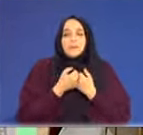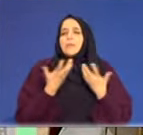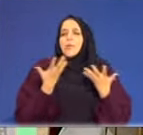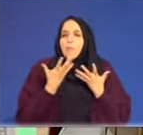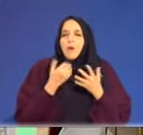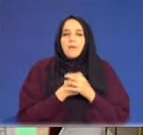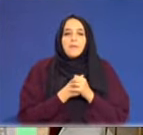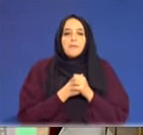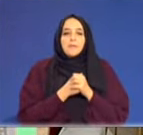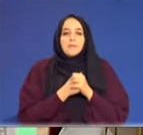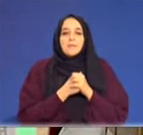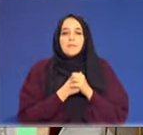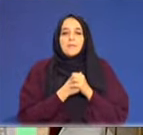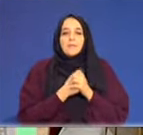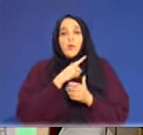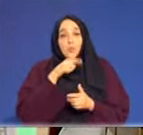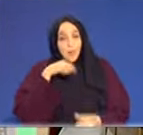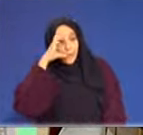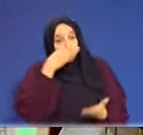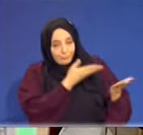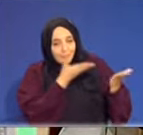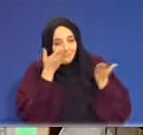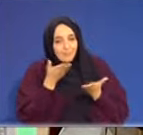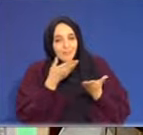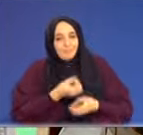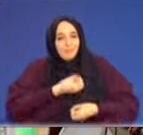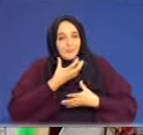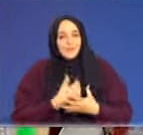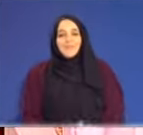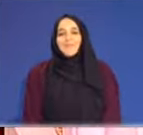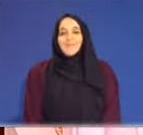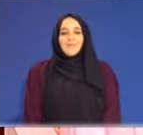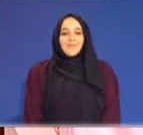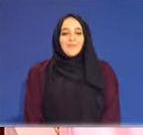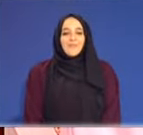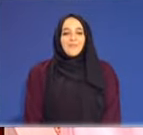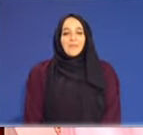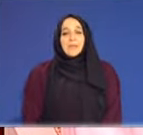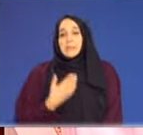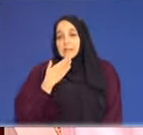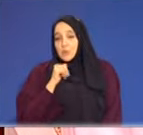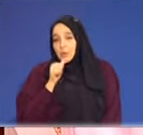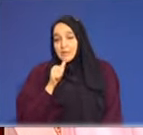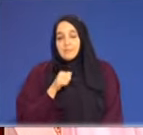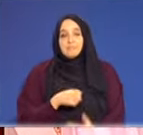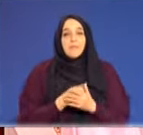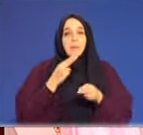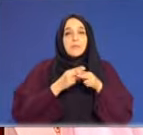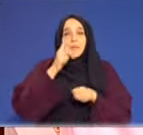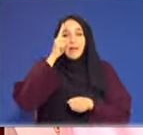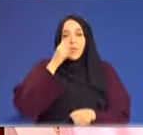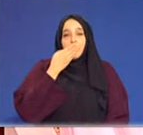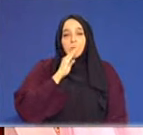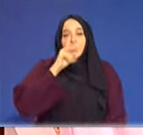قناة القرآن الكريم نحن نستمع إليك، تفضل دكتور سعيد. لك الفضل نجات، بارك الله فيك. بسم الله والحمد لله